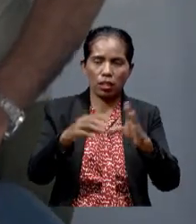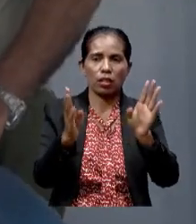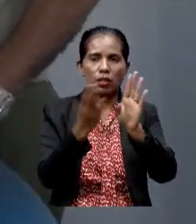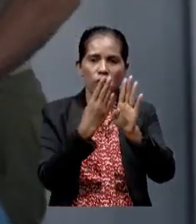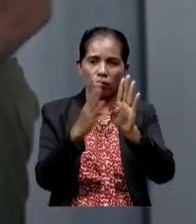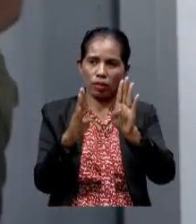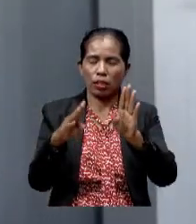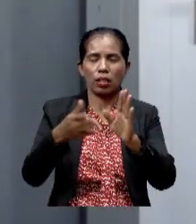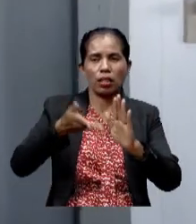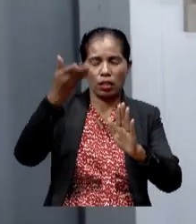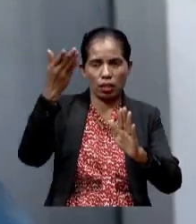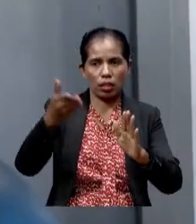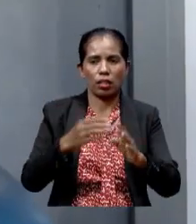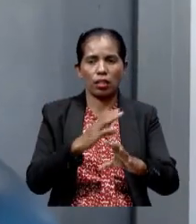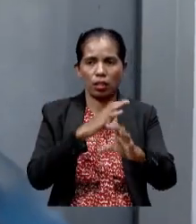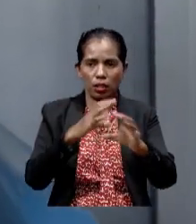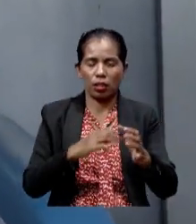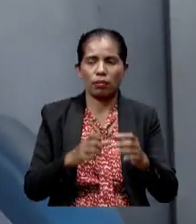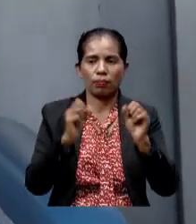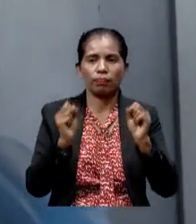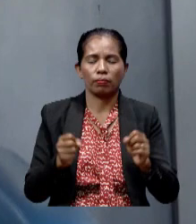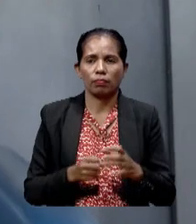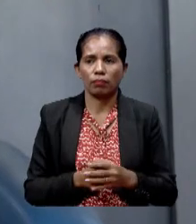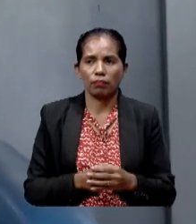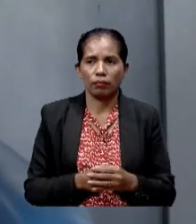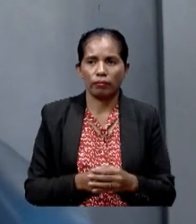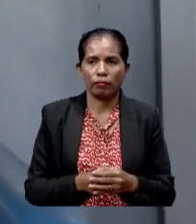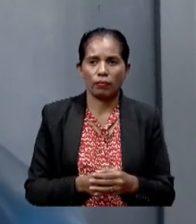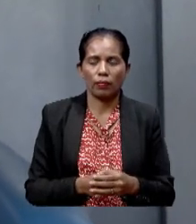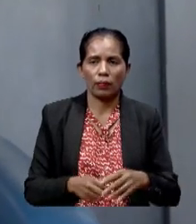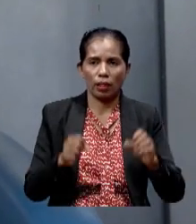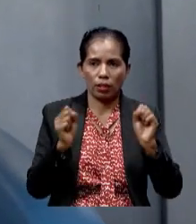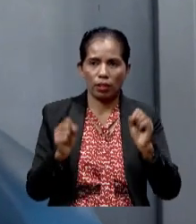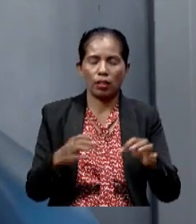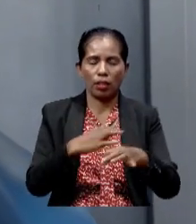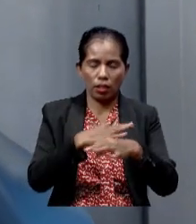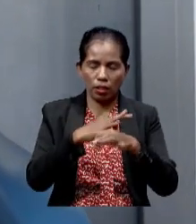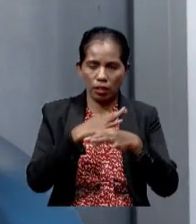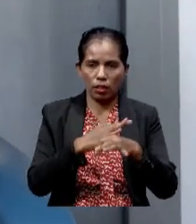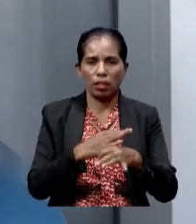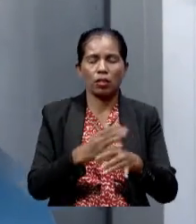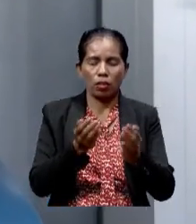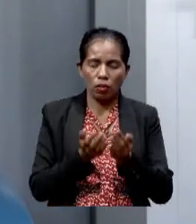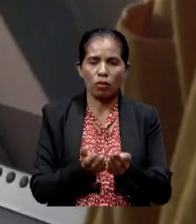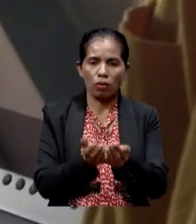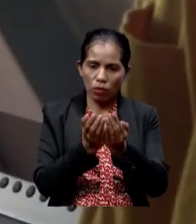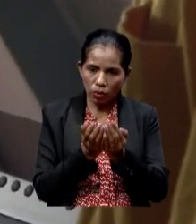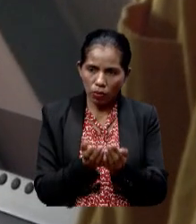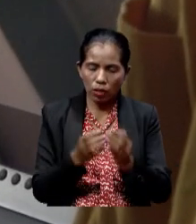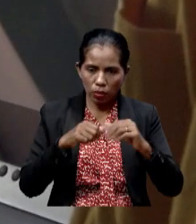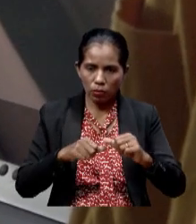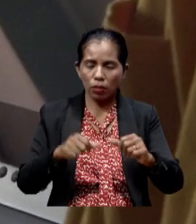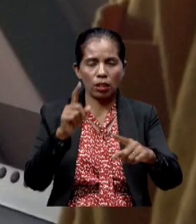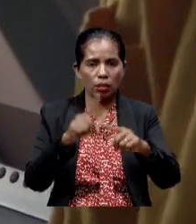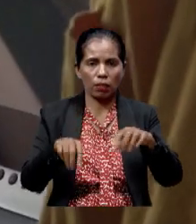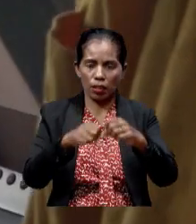leten, buat tidak sekarat ini karik buat tidak besar ini pun terus sini ini indikasi indikasi aturan yang halai bahan ini indikator saya saya